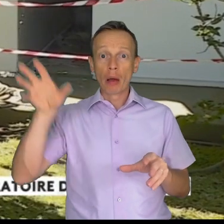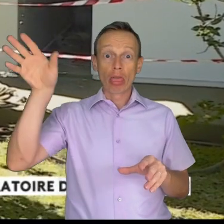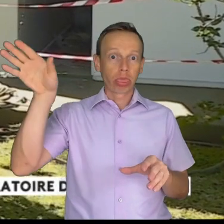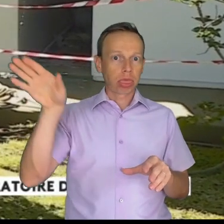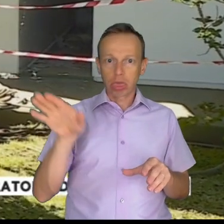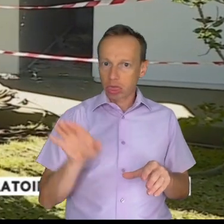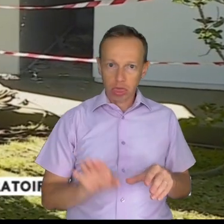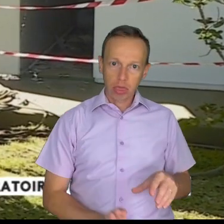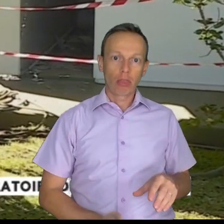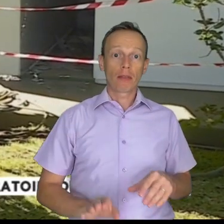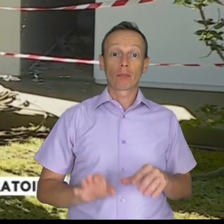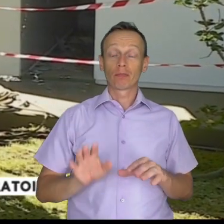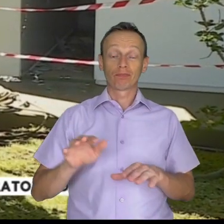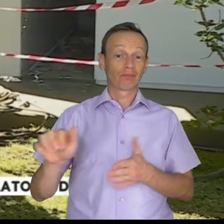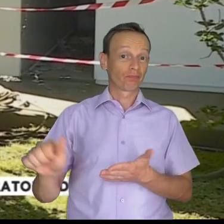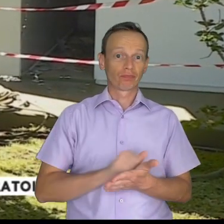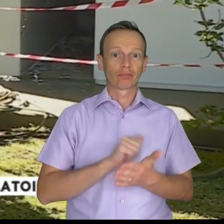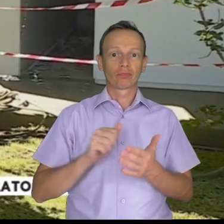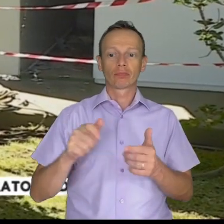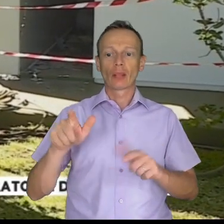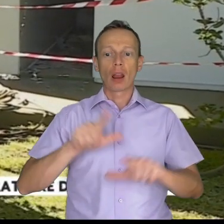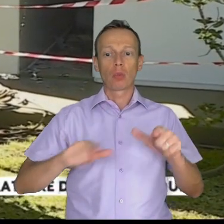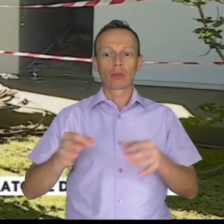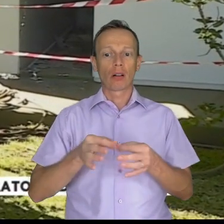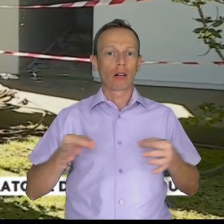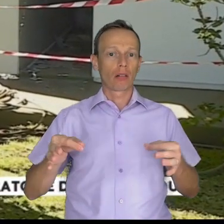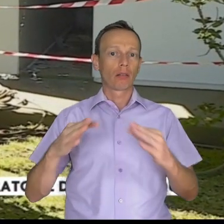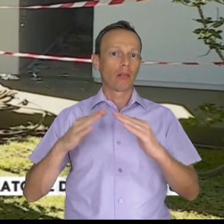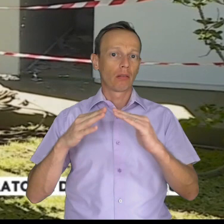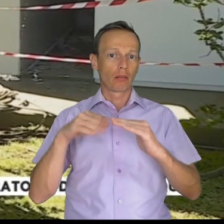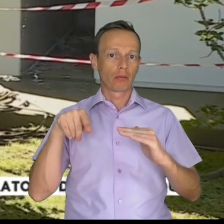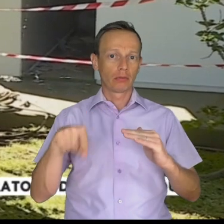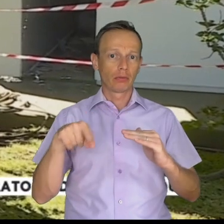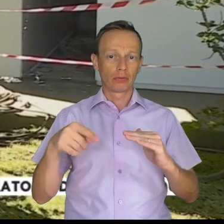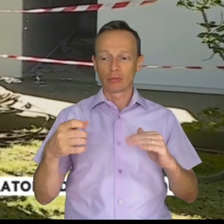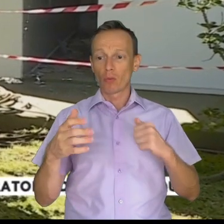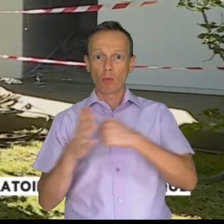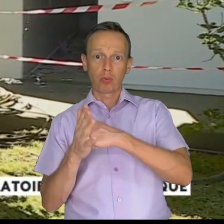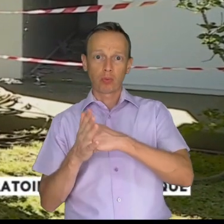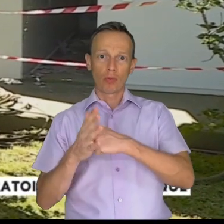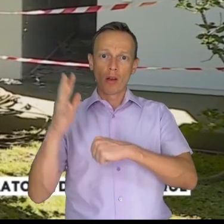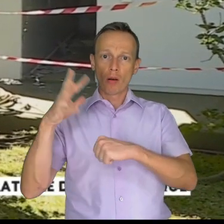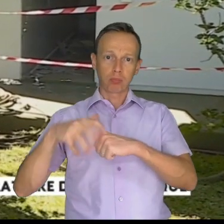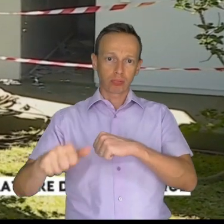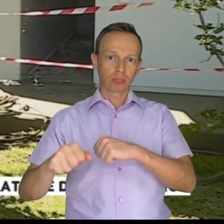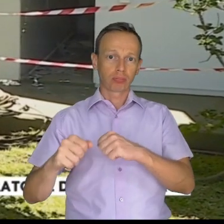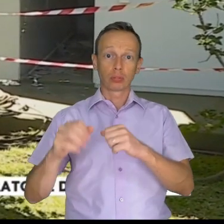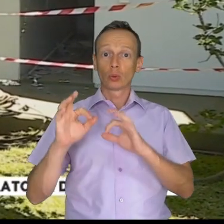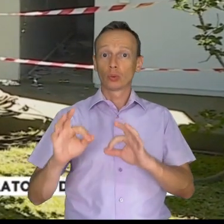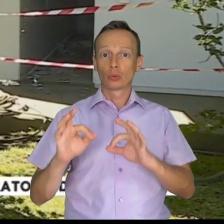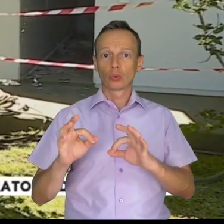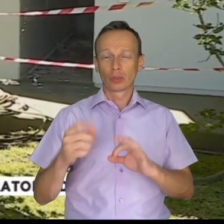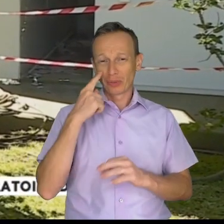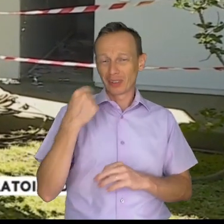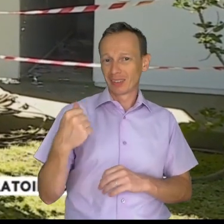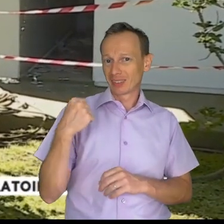lâché et il a dévalé en marche arrière et il s'est écrasé en contrebas sur l'extrémité du bâtiment qui